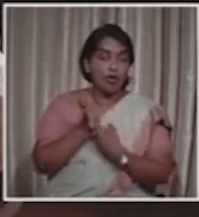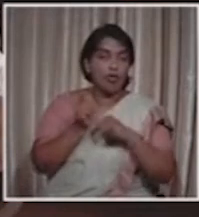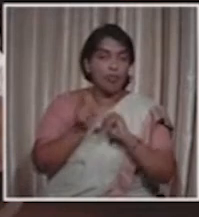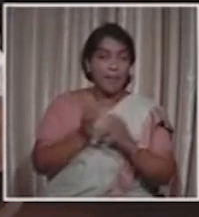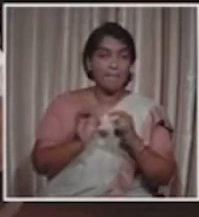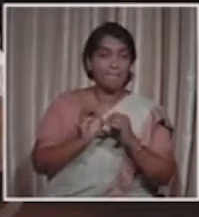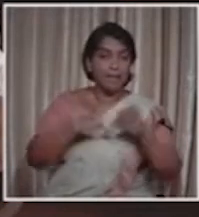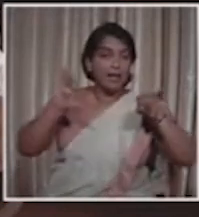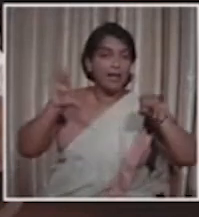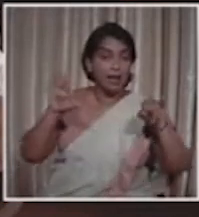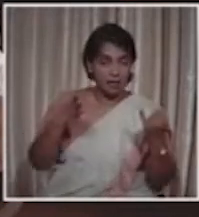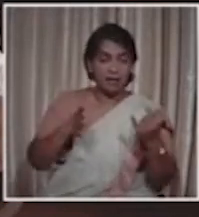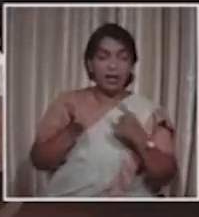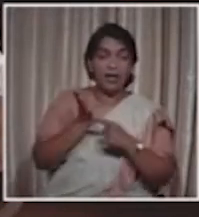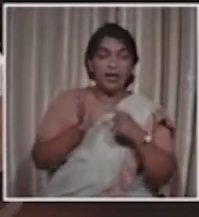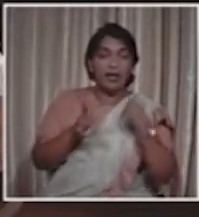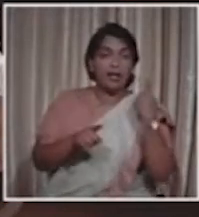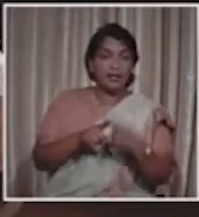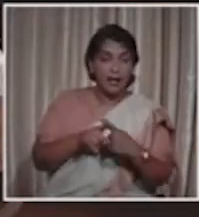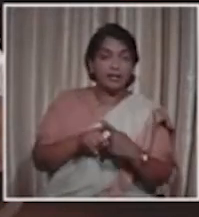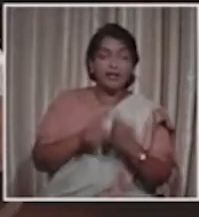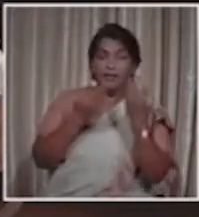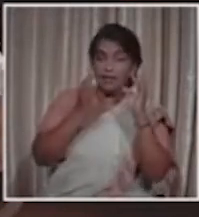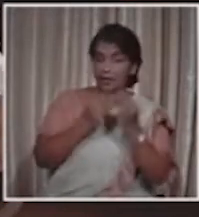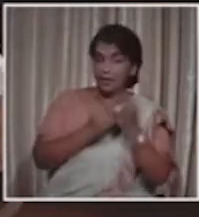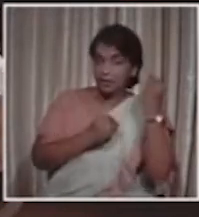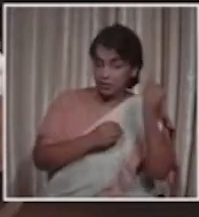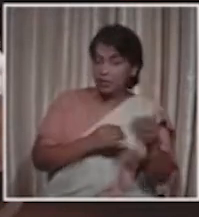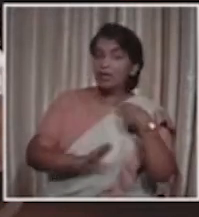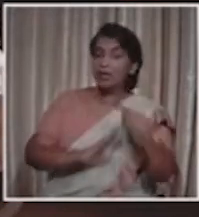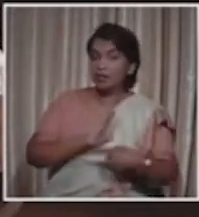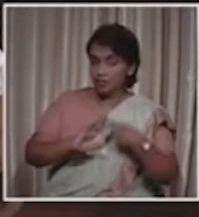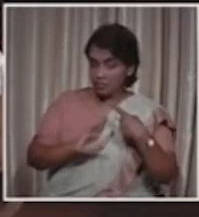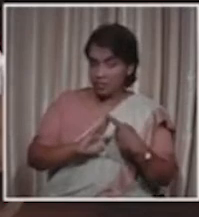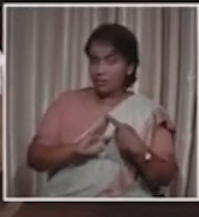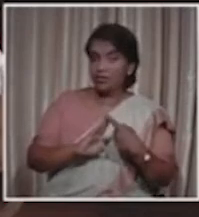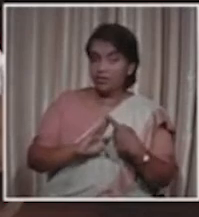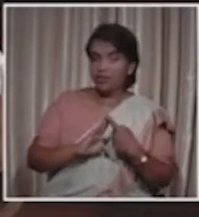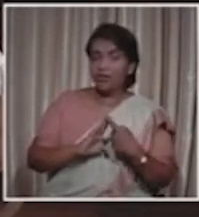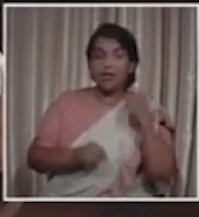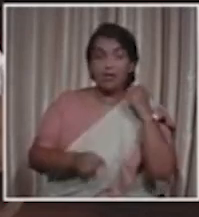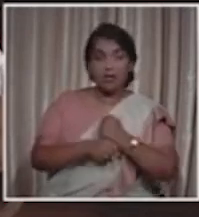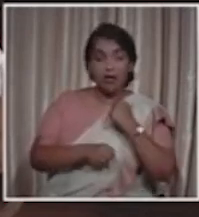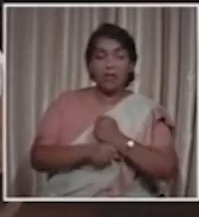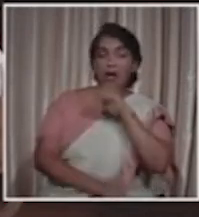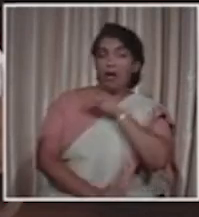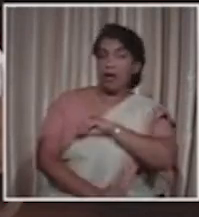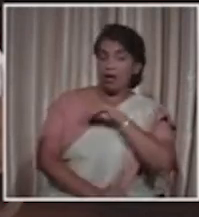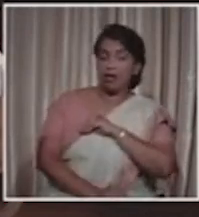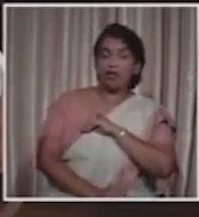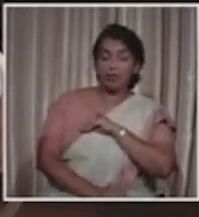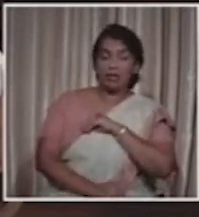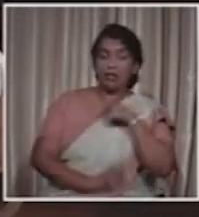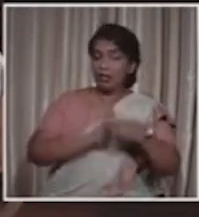600ක බදුසහන ලබා දීලා මේ රටේ රාජ්‍ය ආදායම